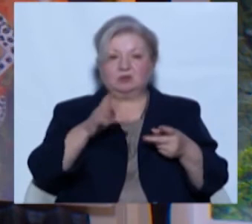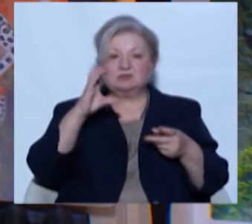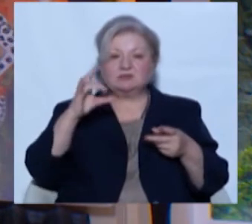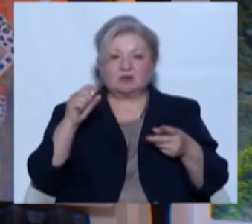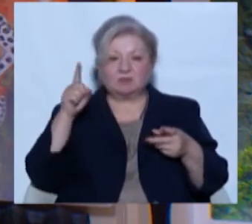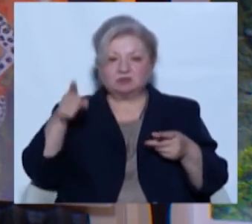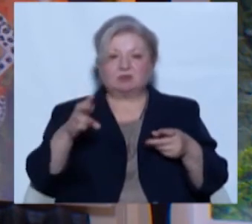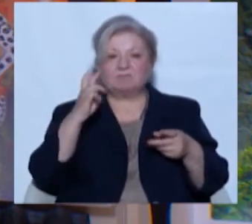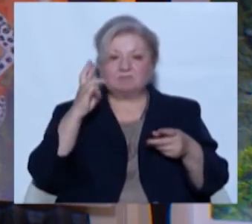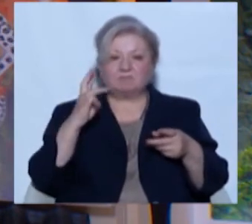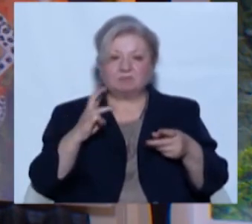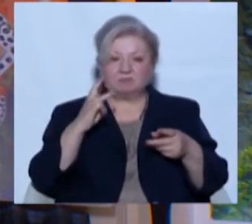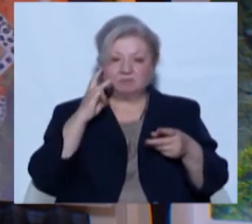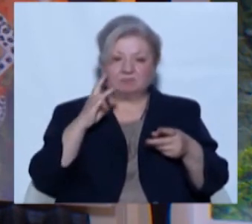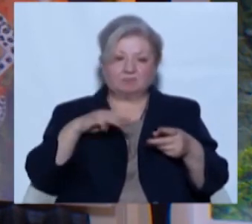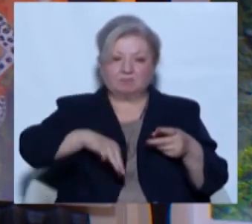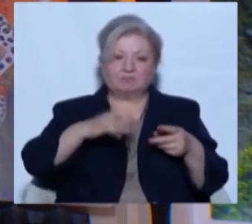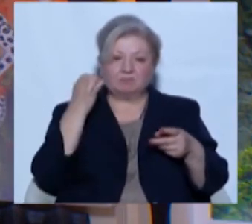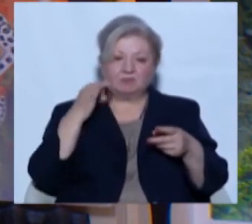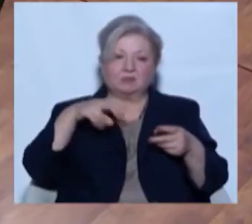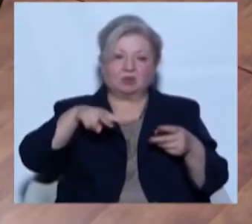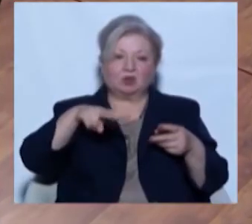სერბეთში მილოშევიჩის ქმედებებს არ